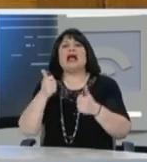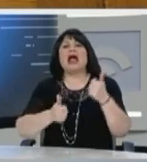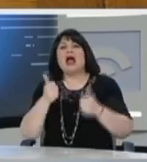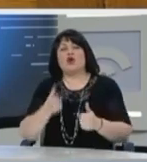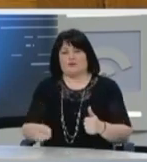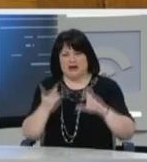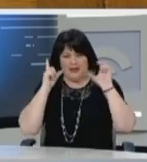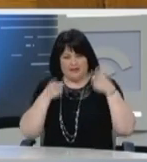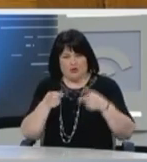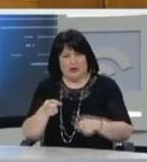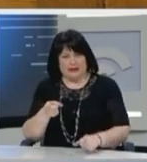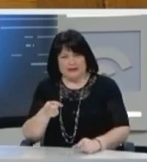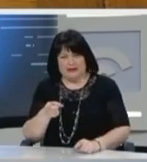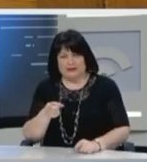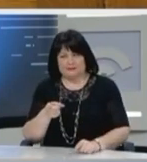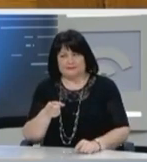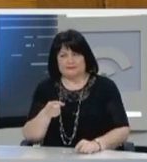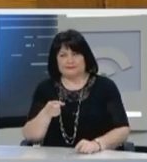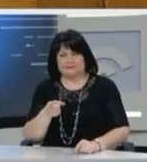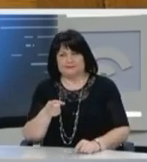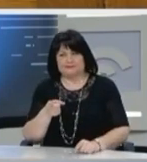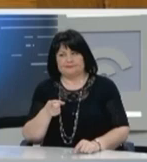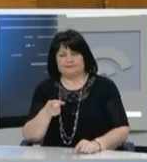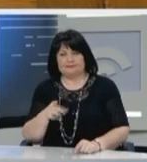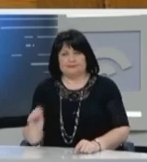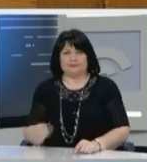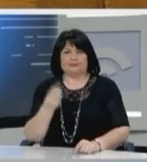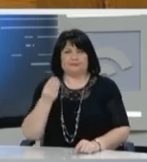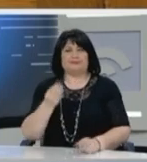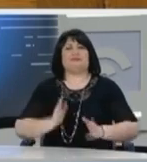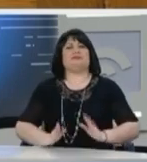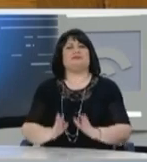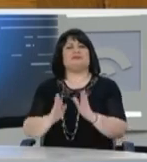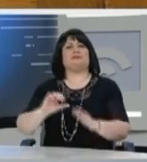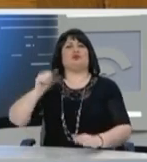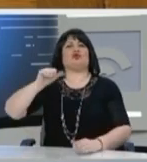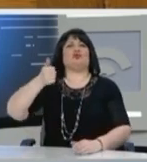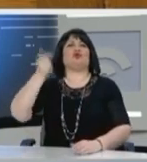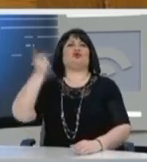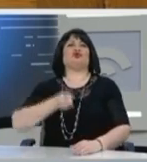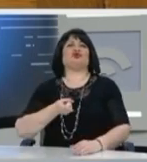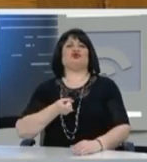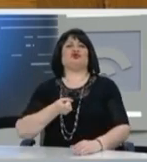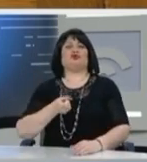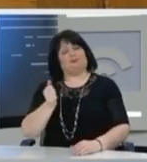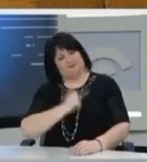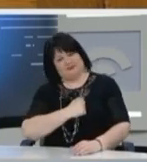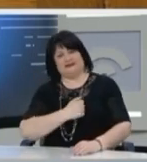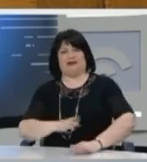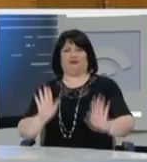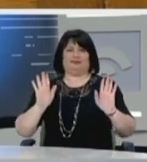οι νεοδημοκράτες οι οποίοι τους βγάζουν ότι προχωρούν πρώτοι, τις